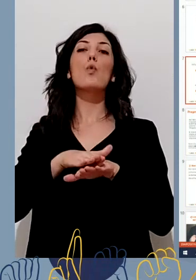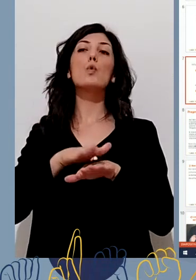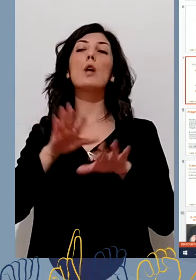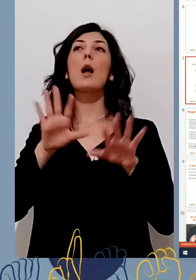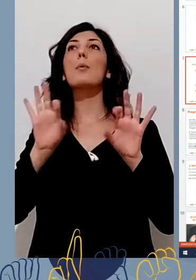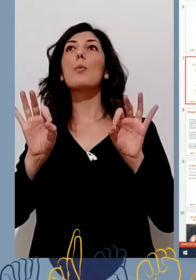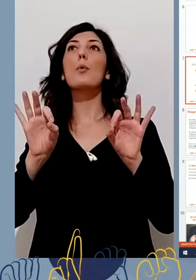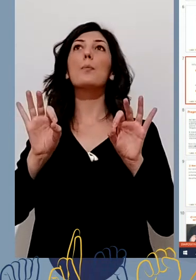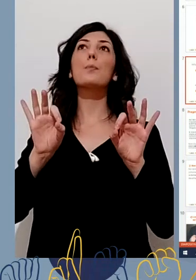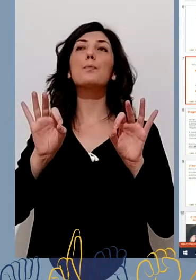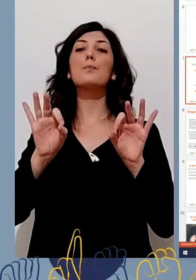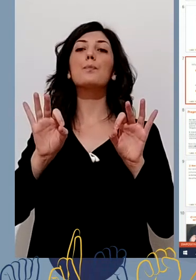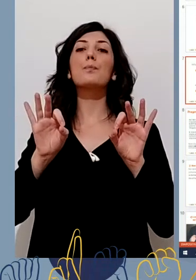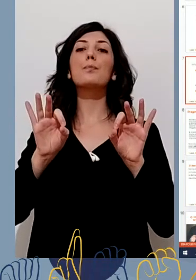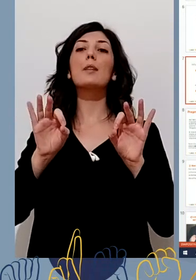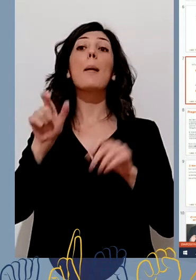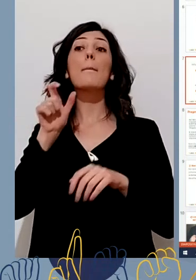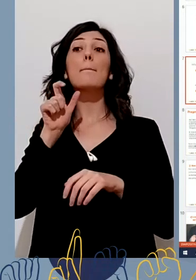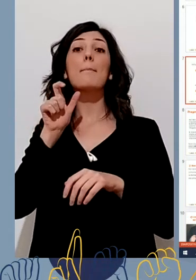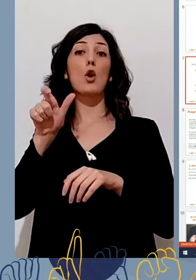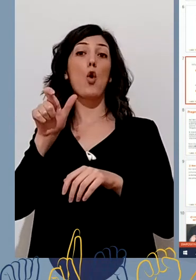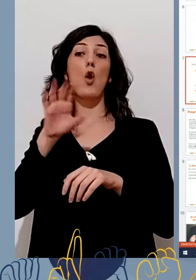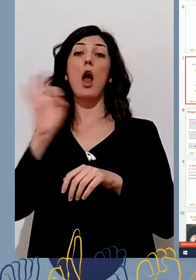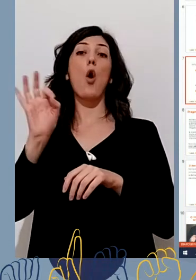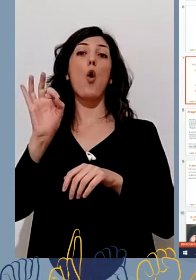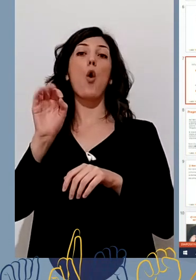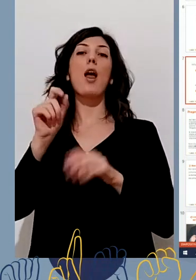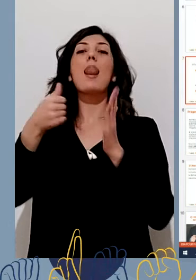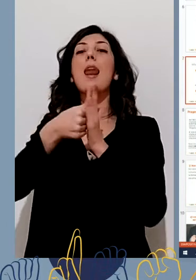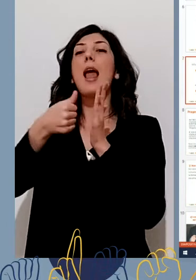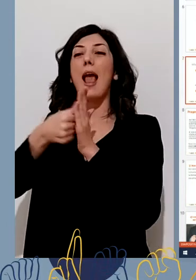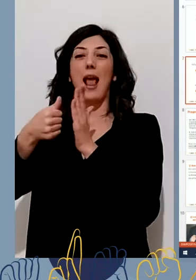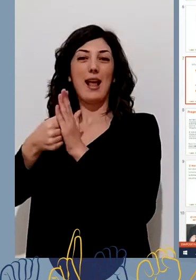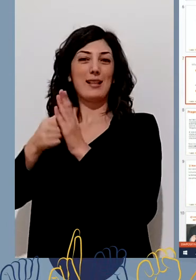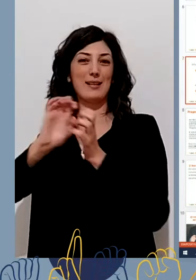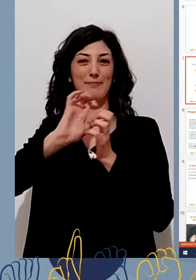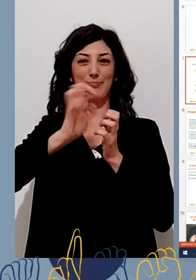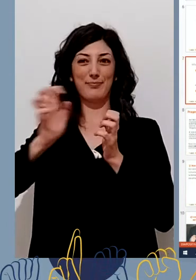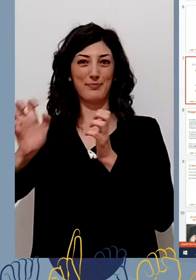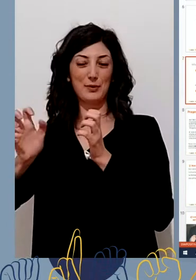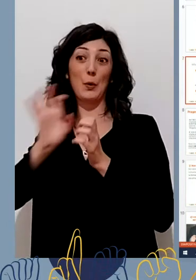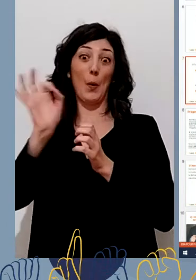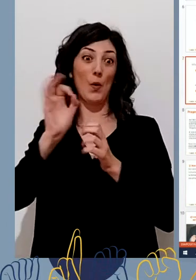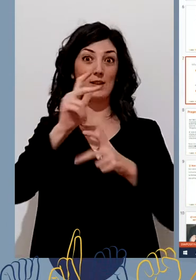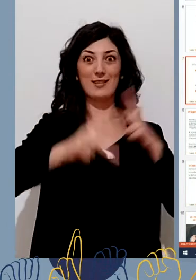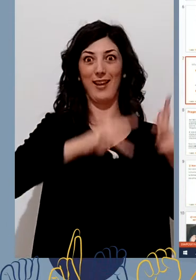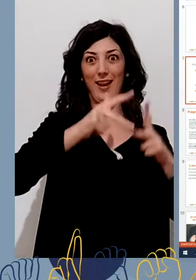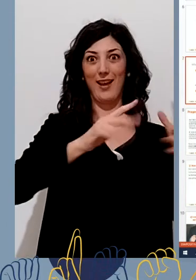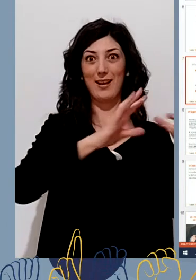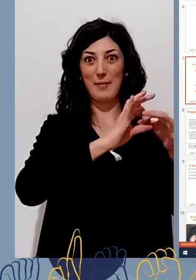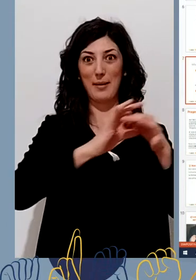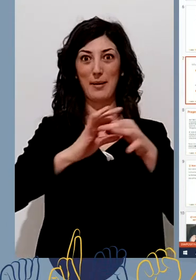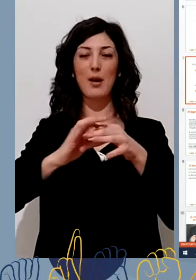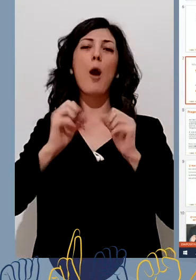che quella determinata sequenza di lettere o quella determinata sequenza di segni possa rappresentare o meno una parola,